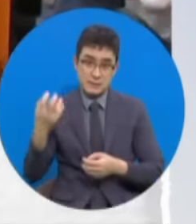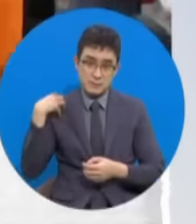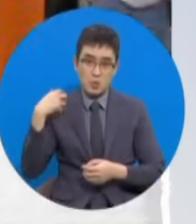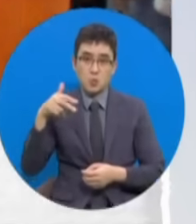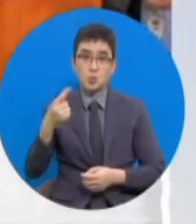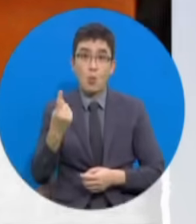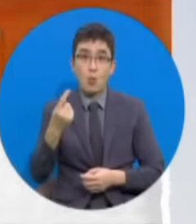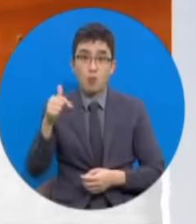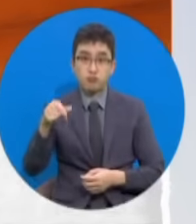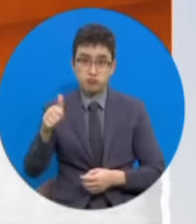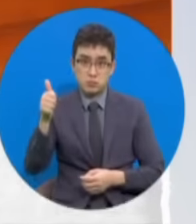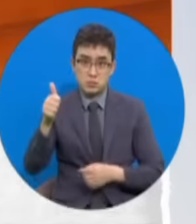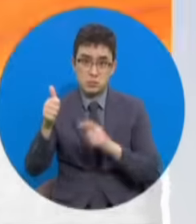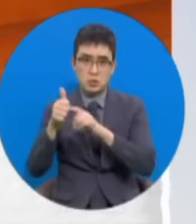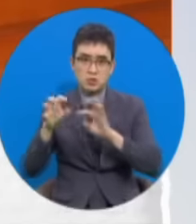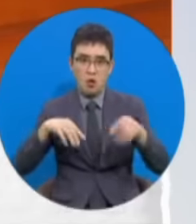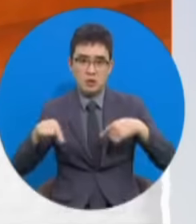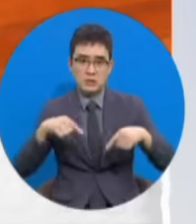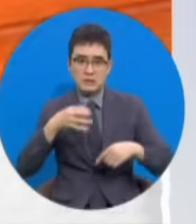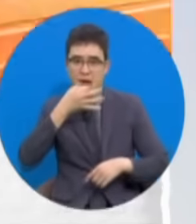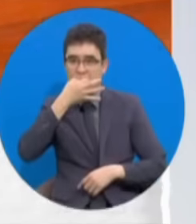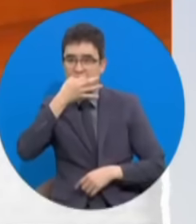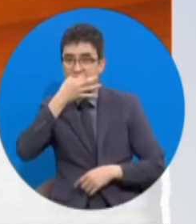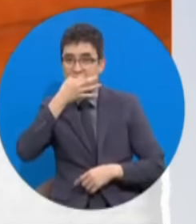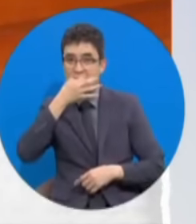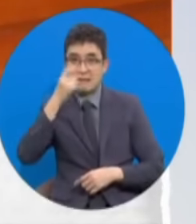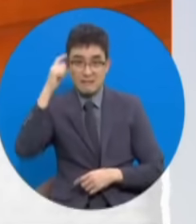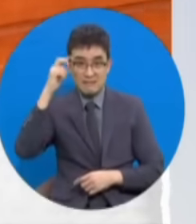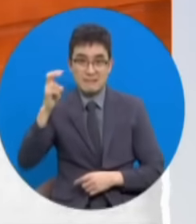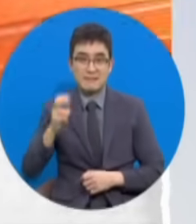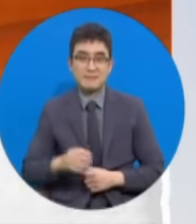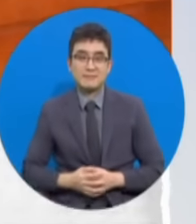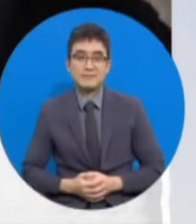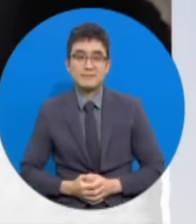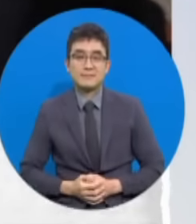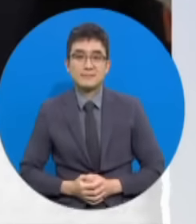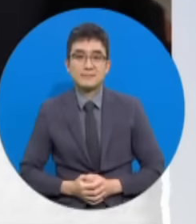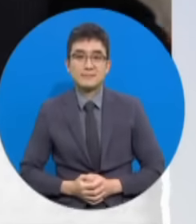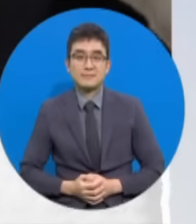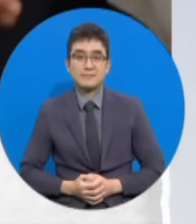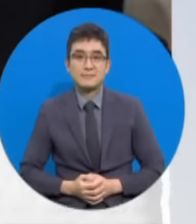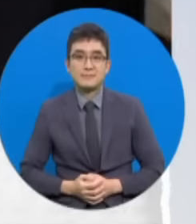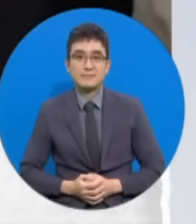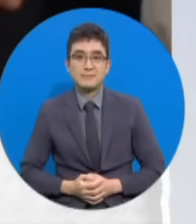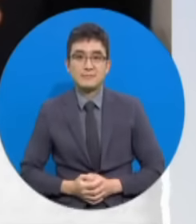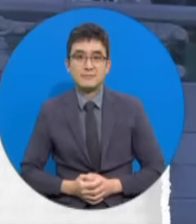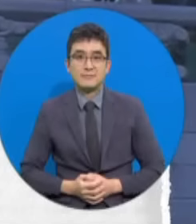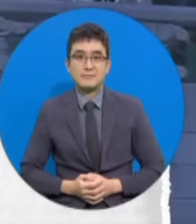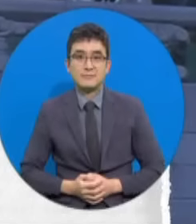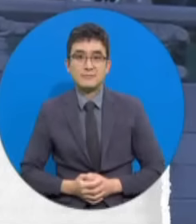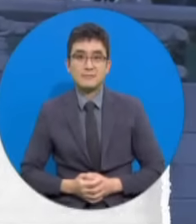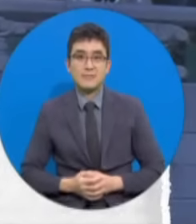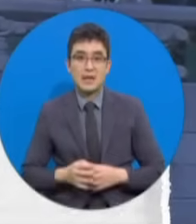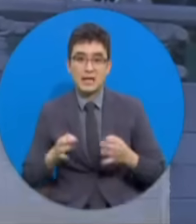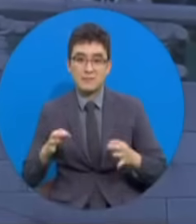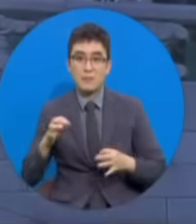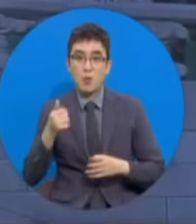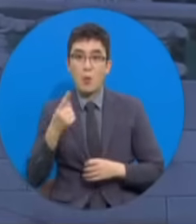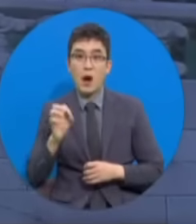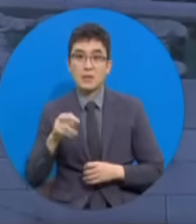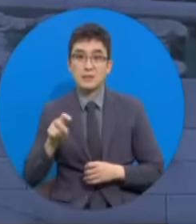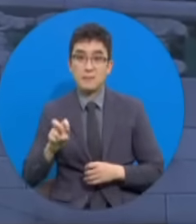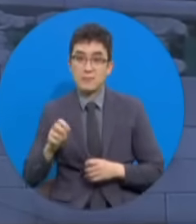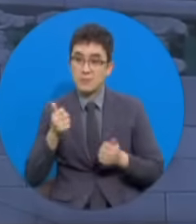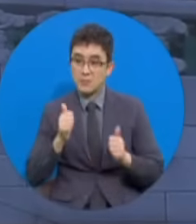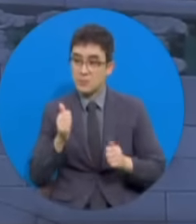장관 본인에 대한 정치적인 명예욕 때문에 일어난 것 아니냐라고 저는 생각합니다. 뭐 김광산 변호사님. 항소를 취하한다는